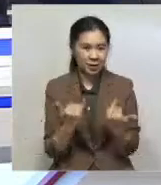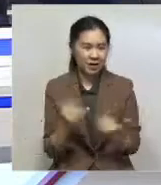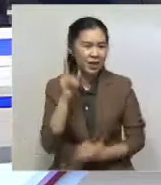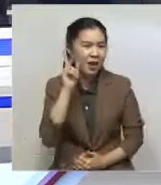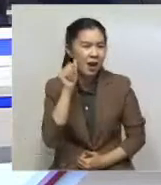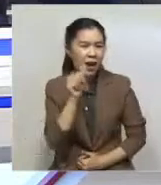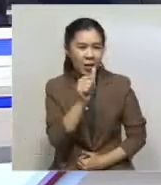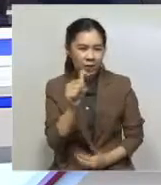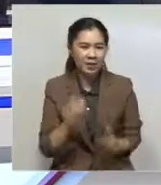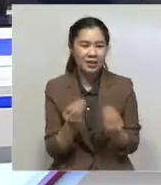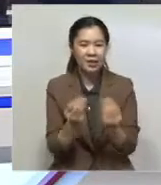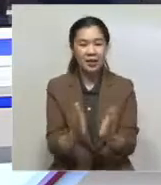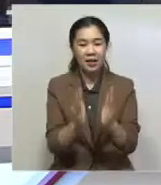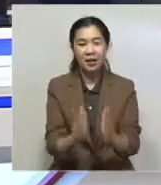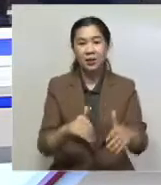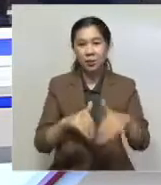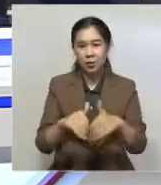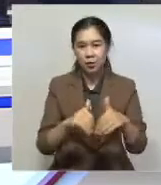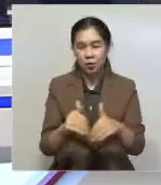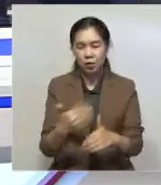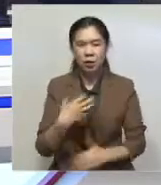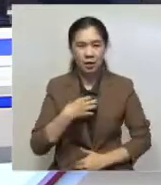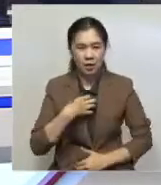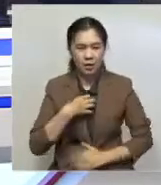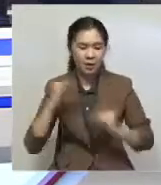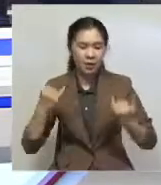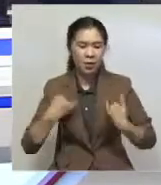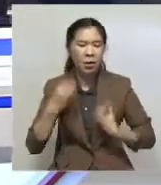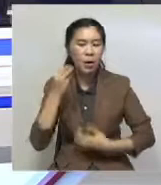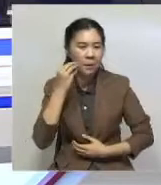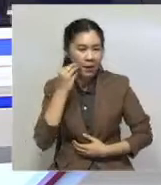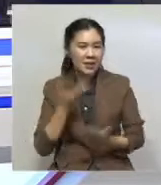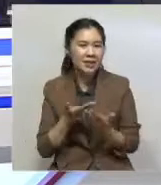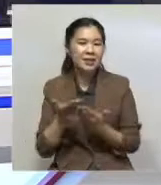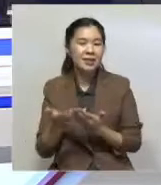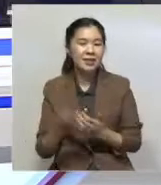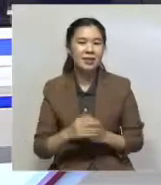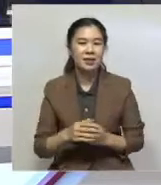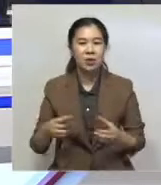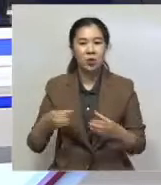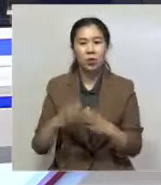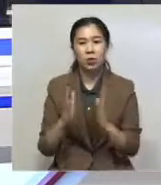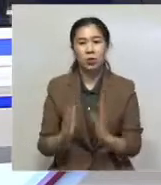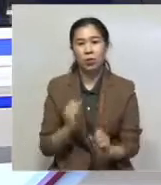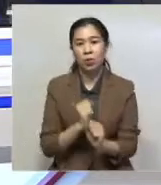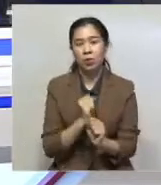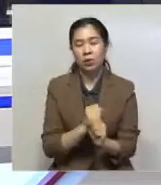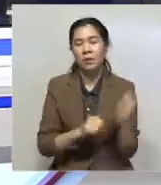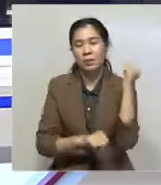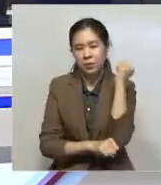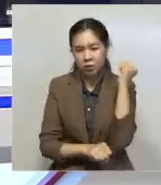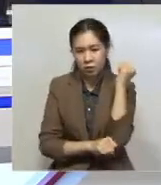ที่ข่าวดีสำหรับประชาชนที่กำลังมองหาบ้านหรือว่าอยากจะมีบ้านที่อยู่อาศัยเป็นของตัวเองนะคะโดยเฉพาะในกลุ่มผู้ที่มีรายได้น้อย